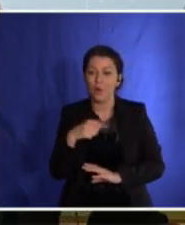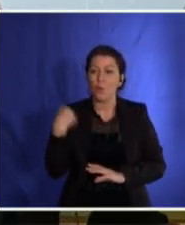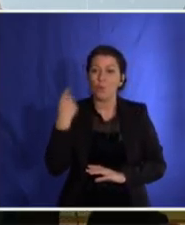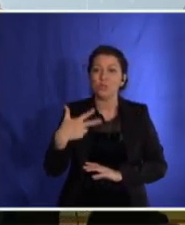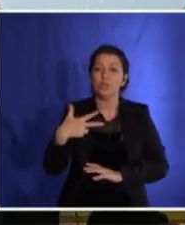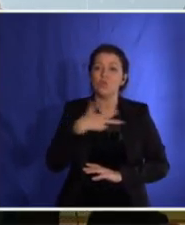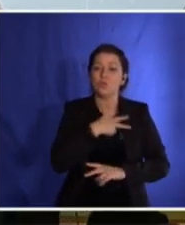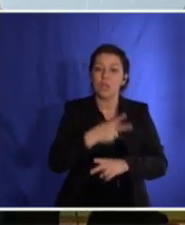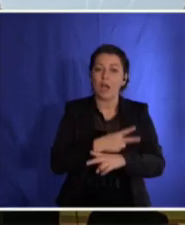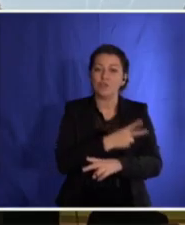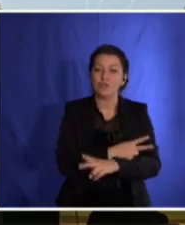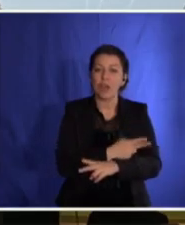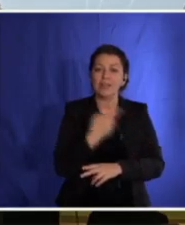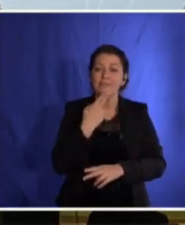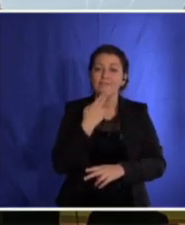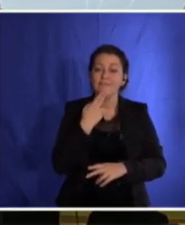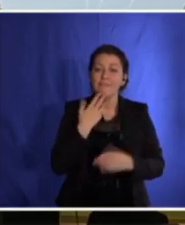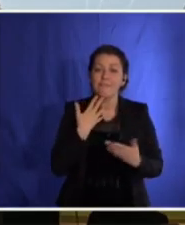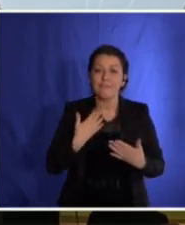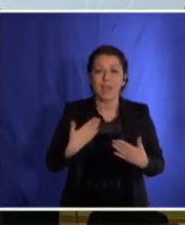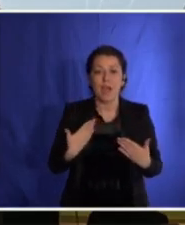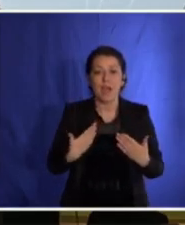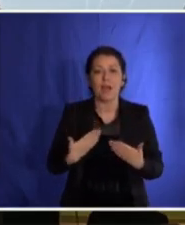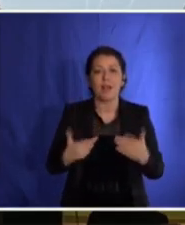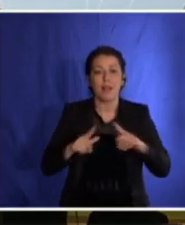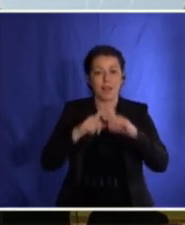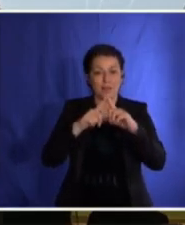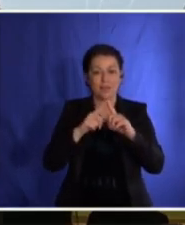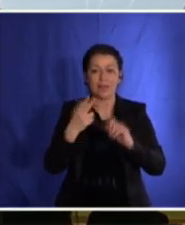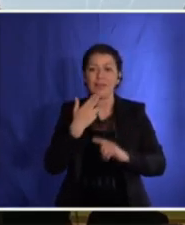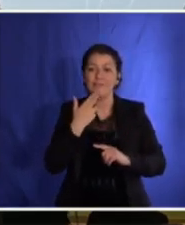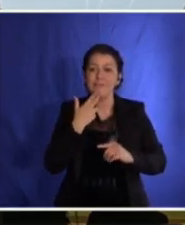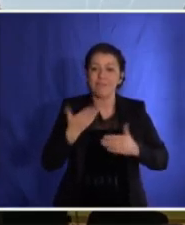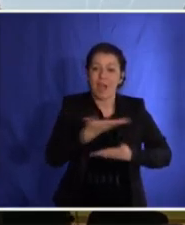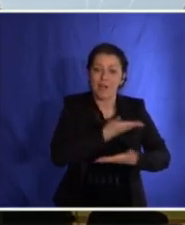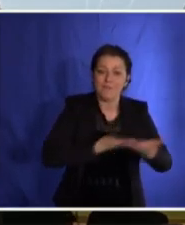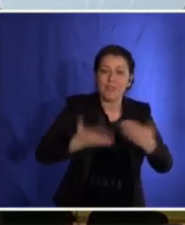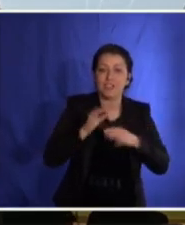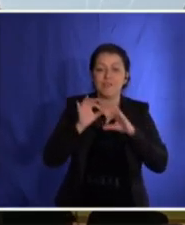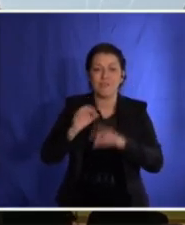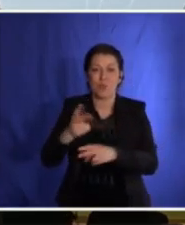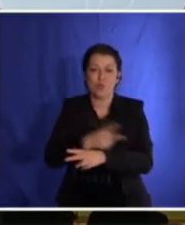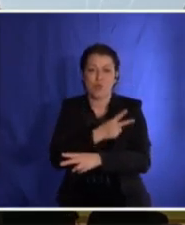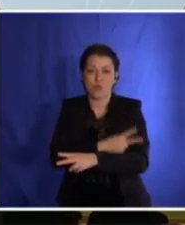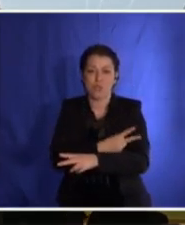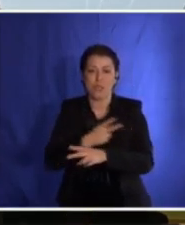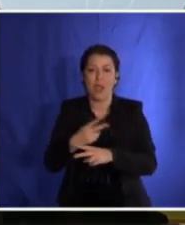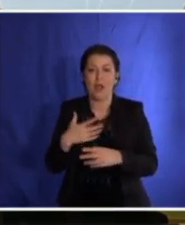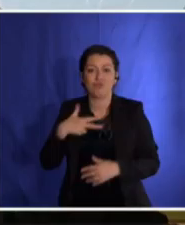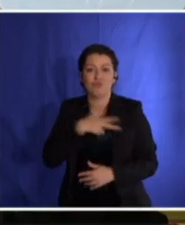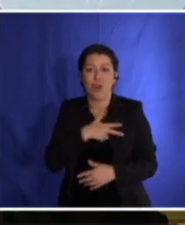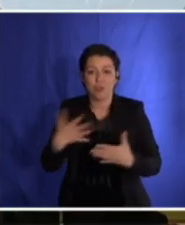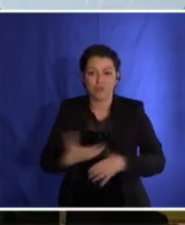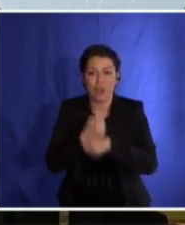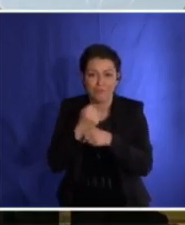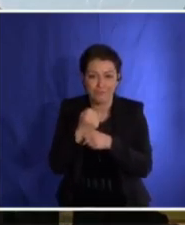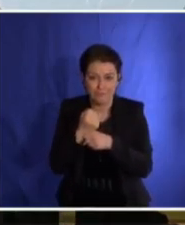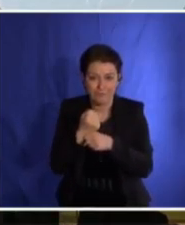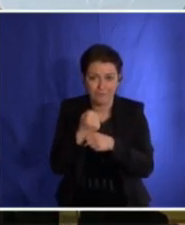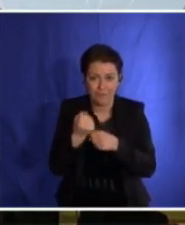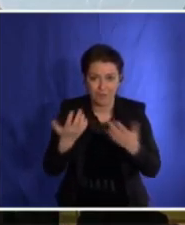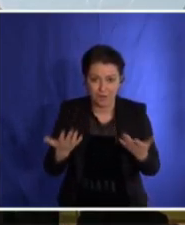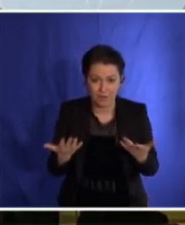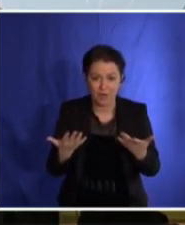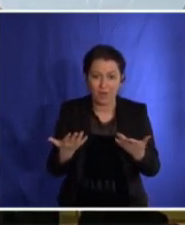überhaupt erst möglich? Wer erwirtschaftet denn das Geld für den Sozialstaat? Und die Antwort, liebe Freunde,